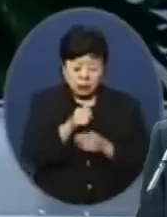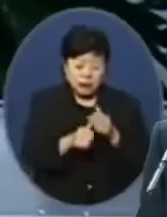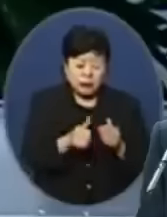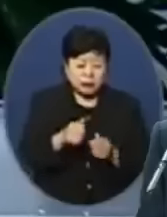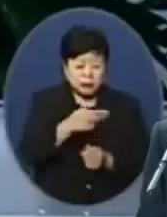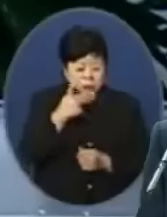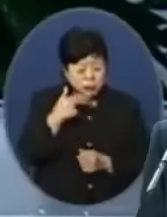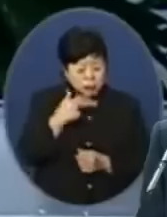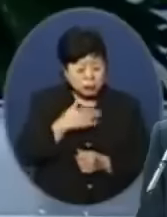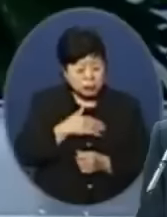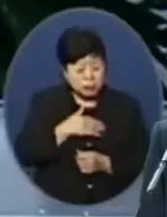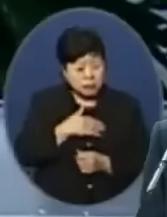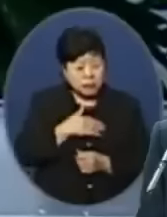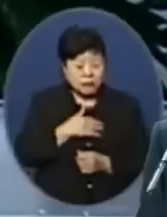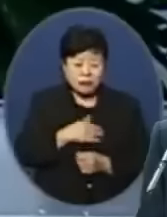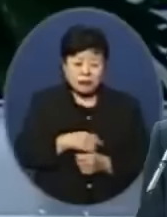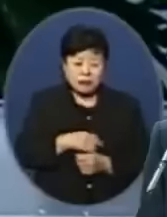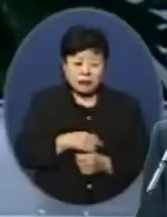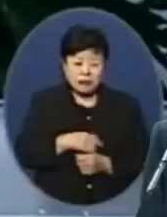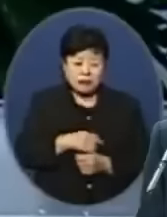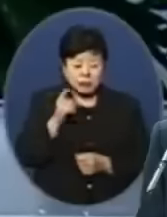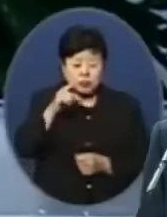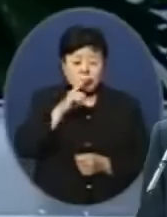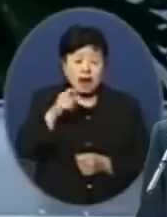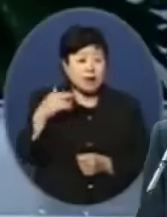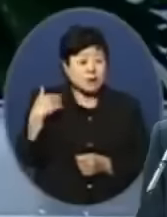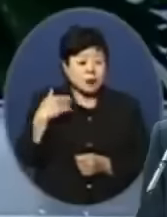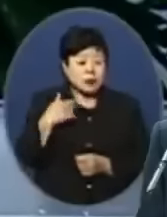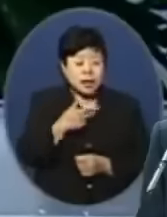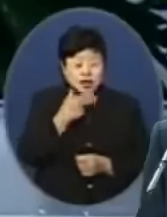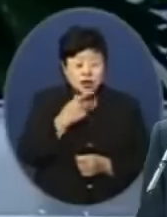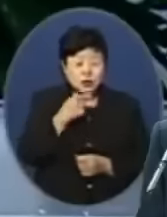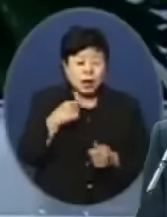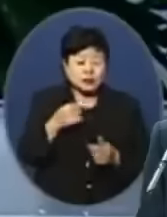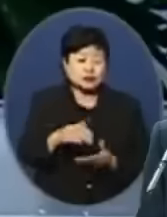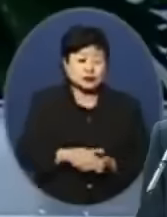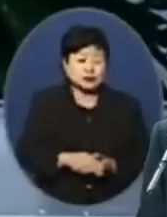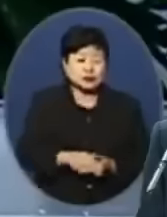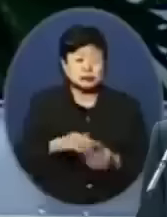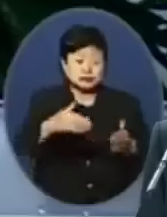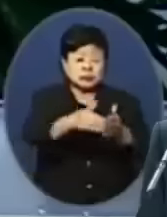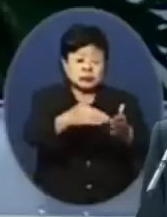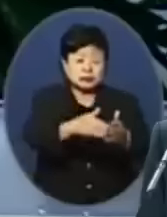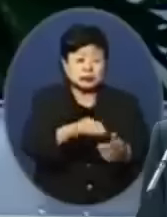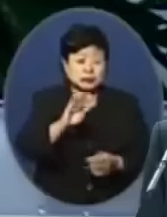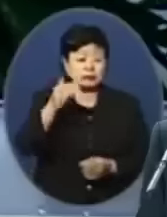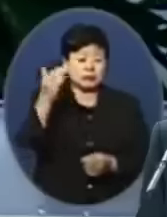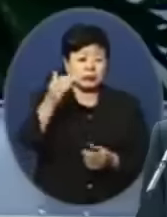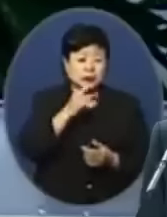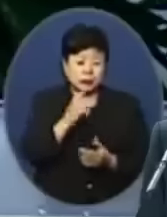하나님이 영어를 하시오. 내가 소련말을 모르니까 영어를 하시오. It is